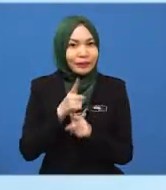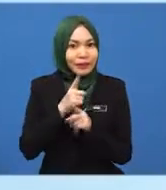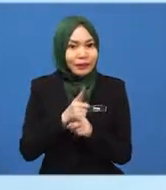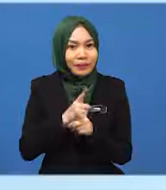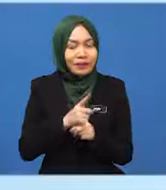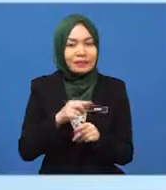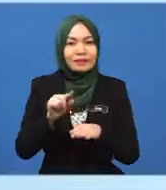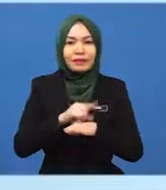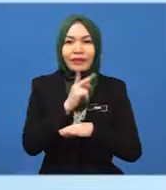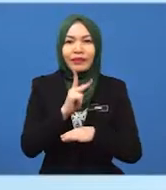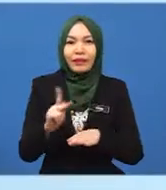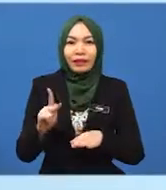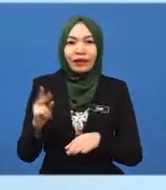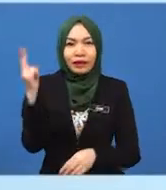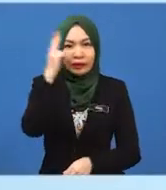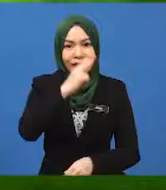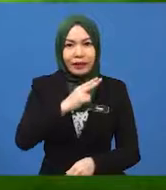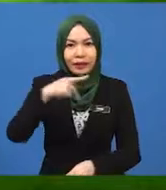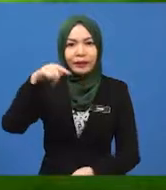di hadapan predikat.